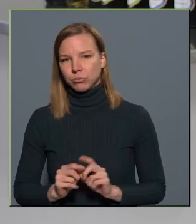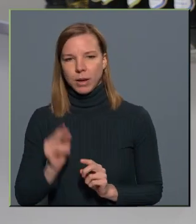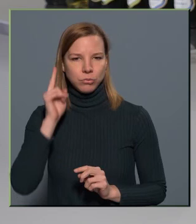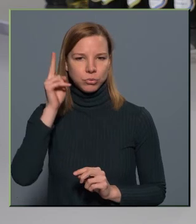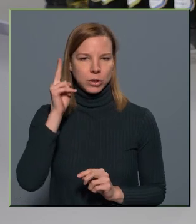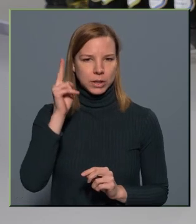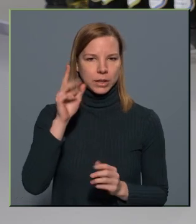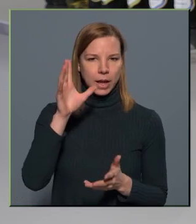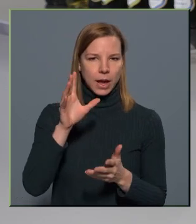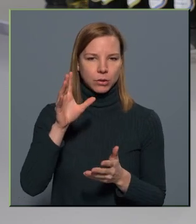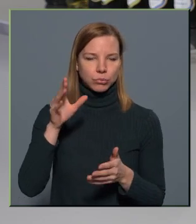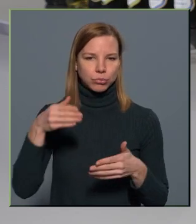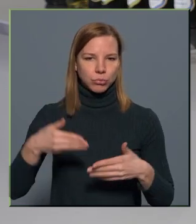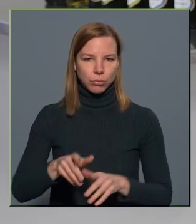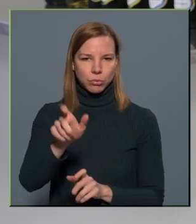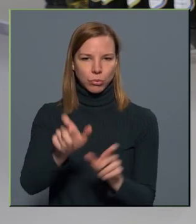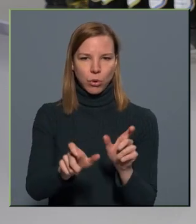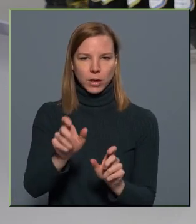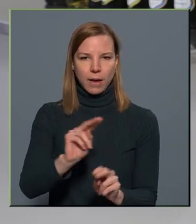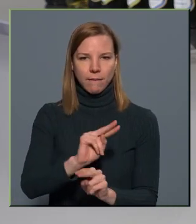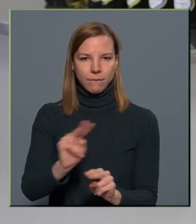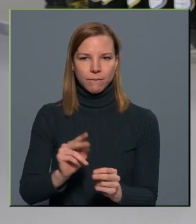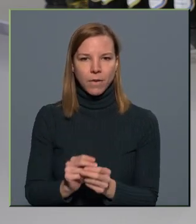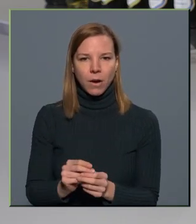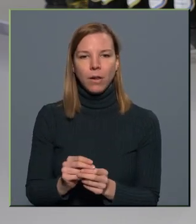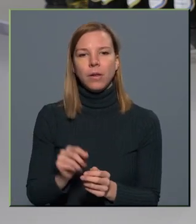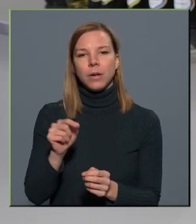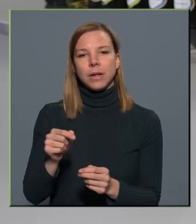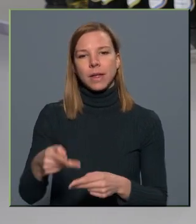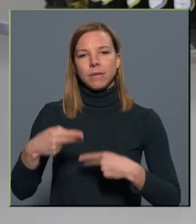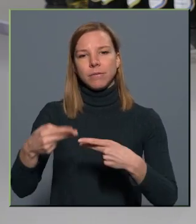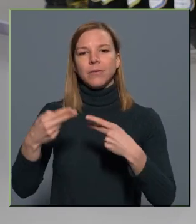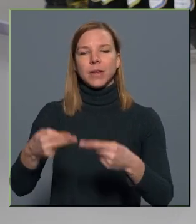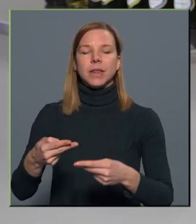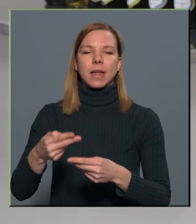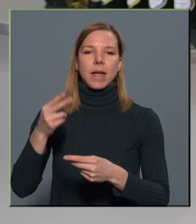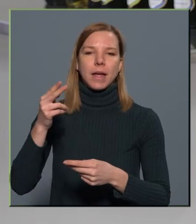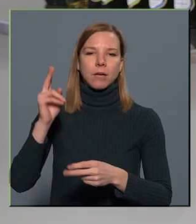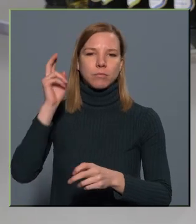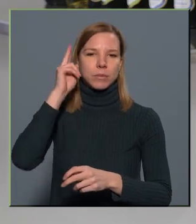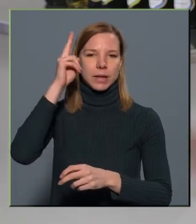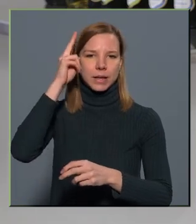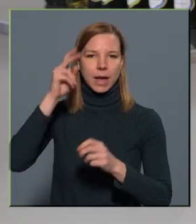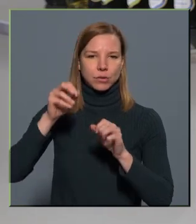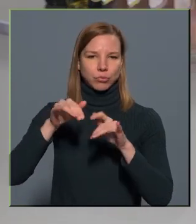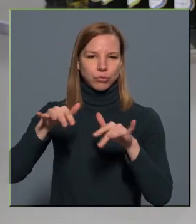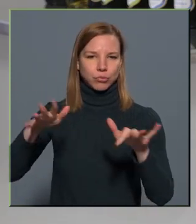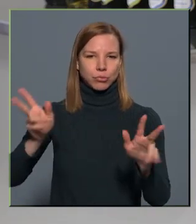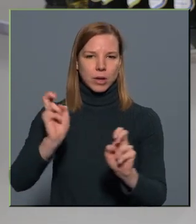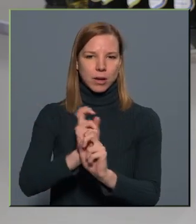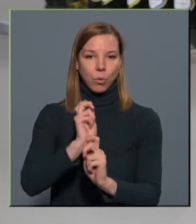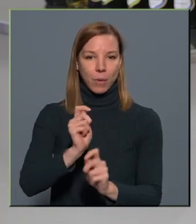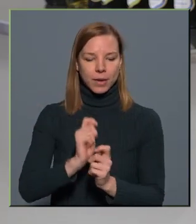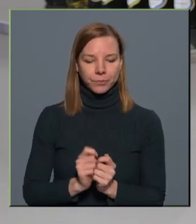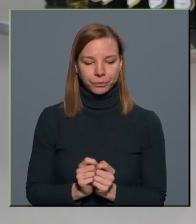a Pongrásztelepen születtek, és innen vitték a jó hírét Kőbányának, és hát természetesen Pongrásztelepnek. De tudom,